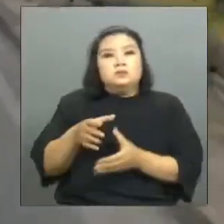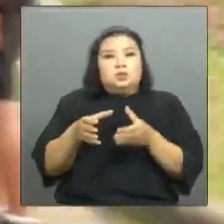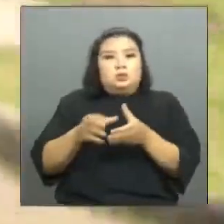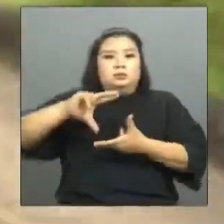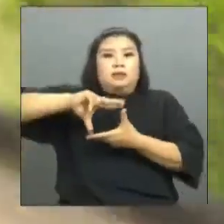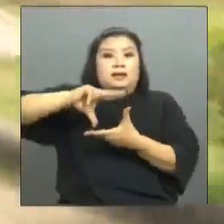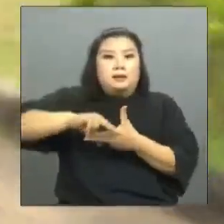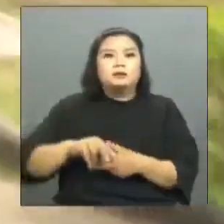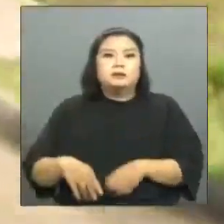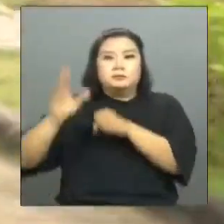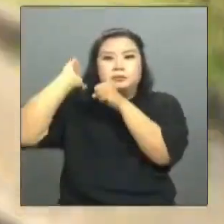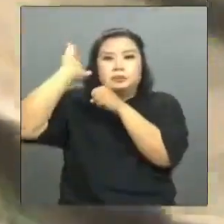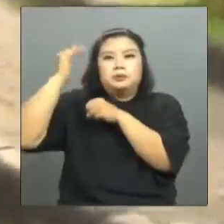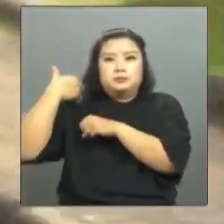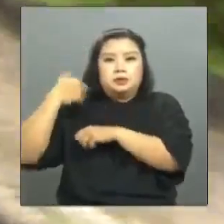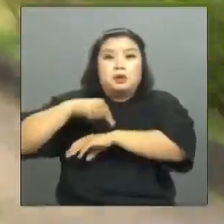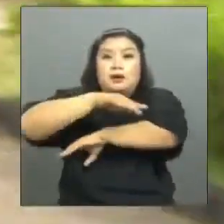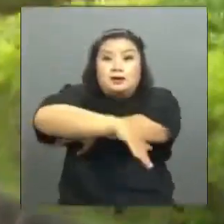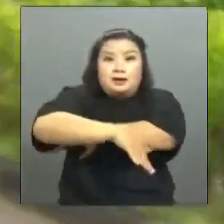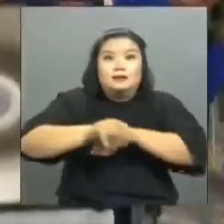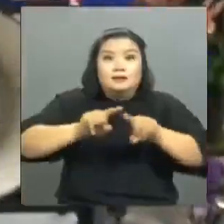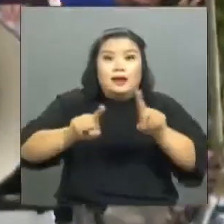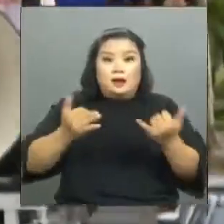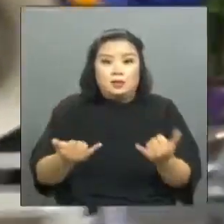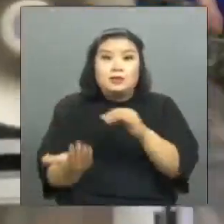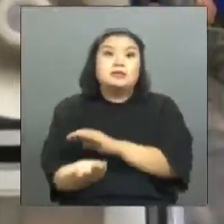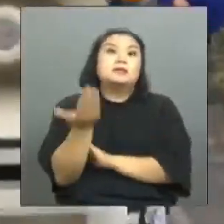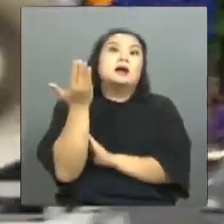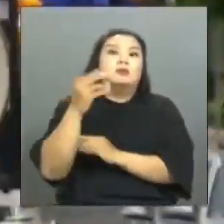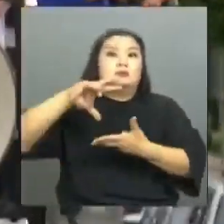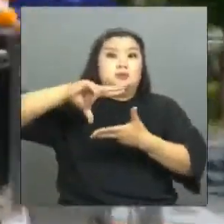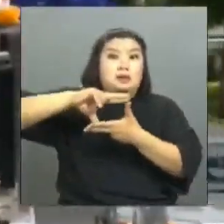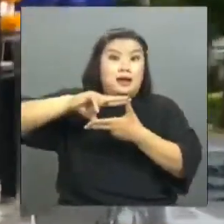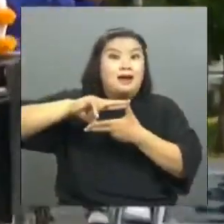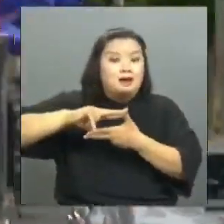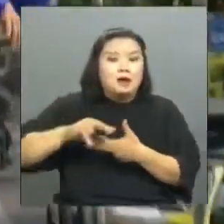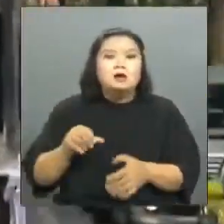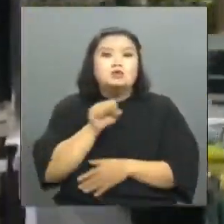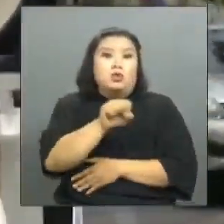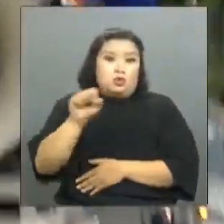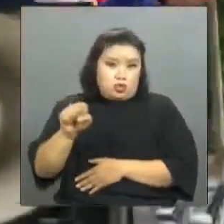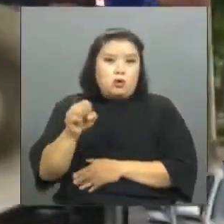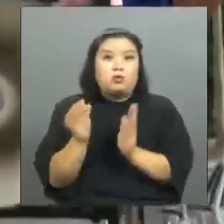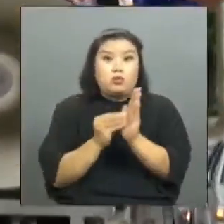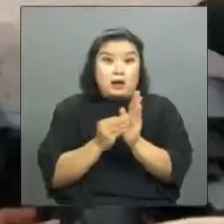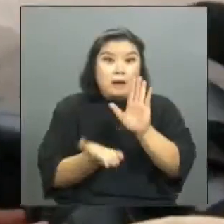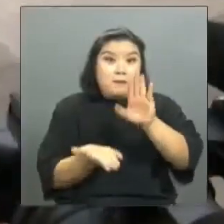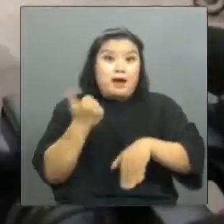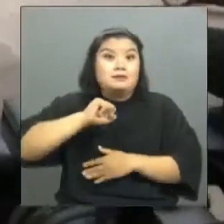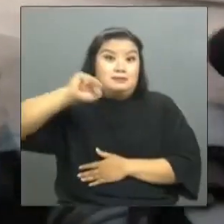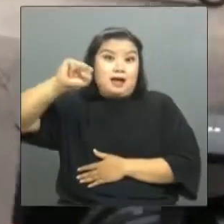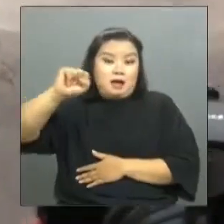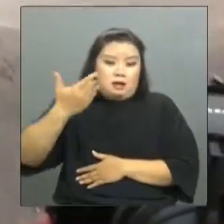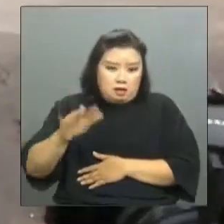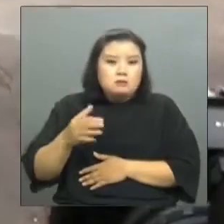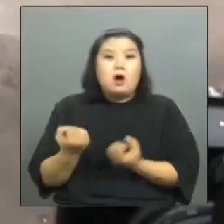ารัฐในช่วงเย็นนะคะแต่ว่าเมื่อช่วงเช้าวันนี้ค่ะพรรคพลังประชารัฐก็นำผู้สมัครส.ส.กรุงเทพร่วมขบวนแห่รอบกรุงเทพมห